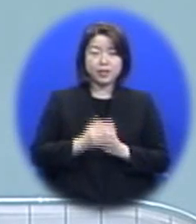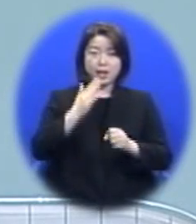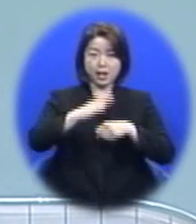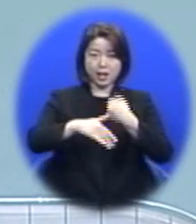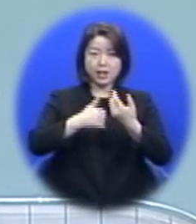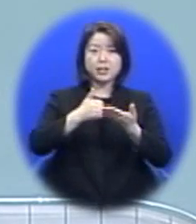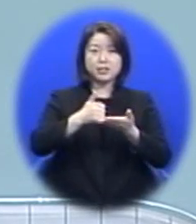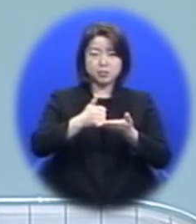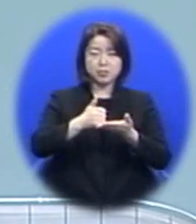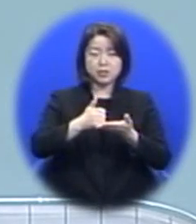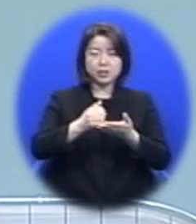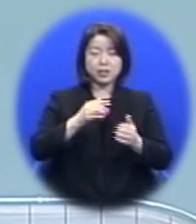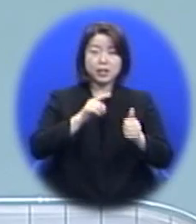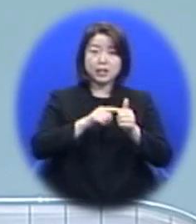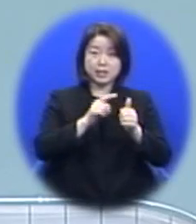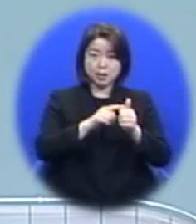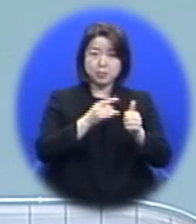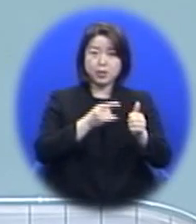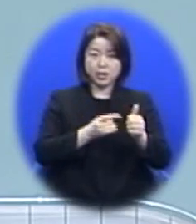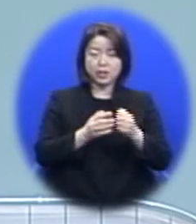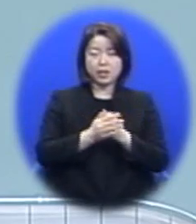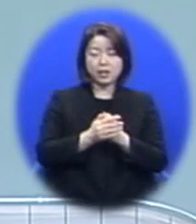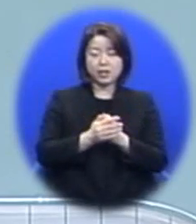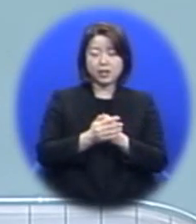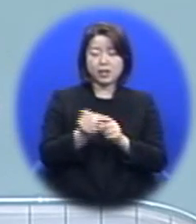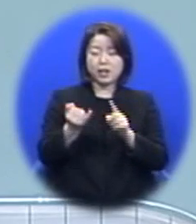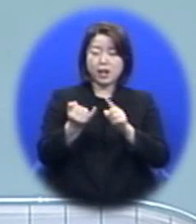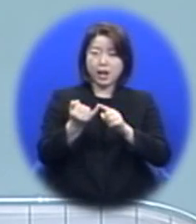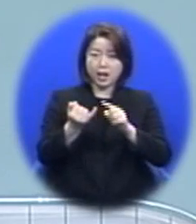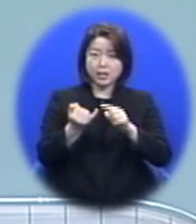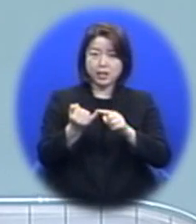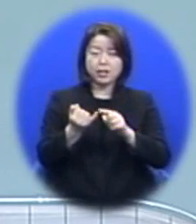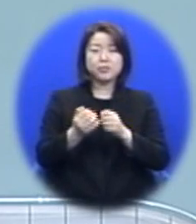하나님이 남편에게는 아내를